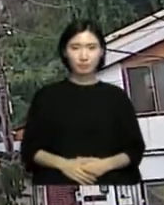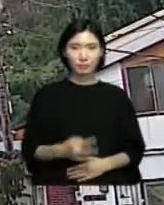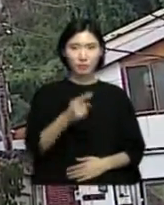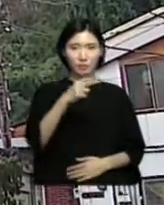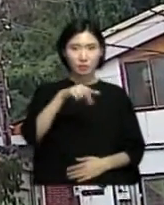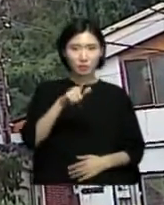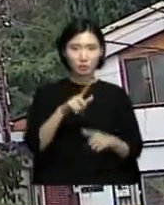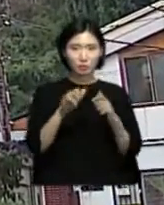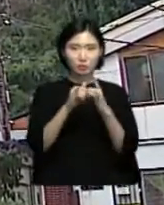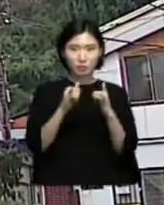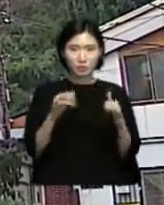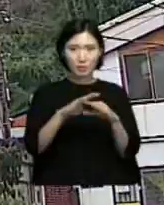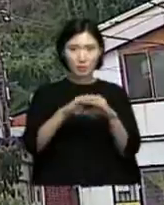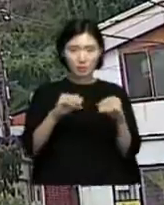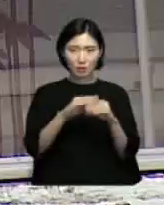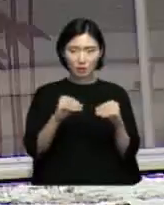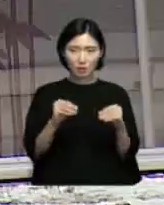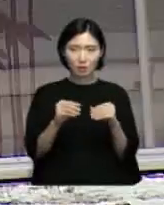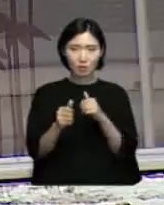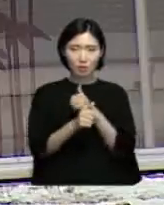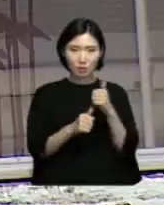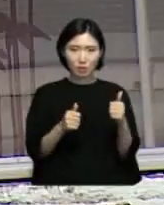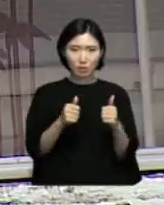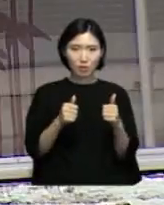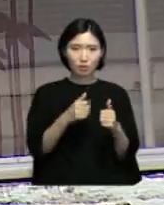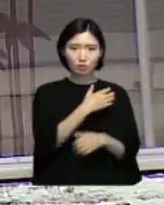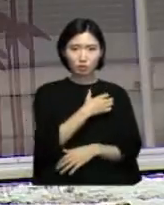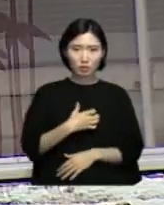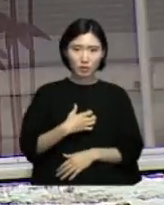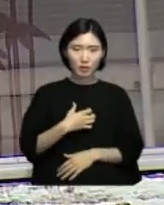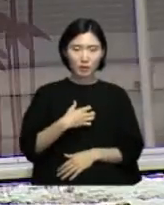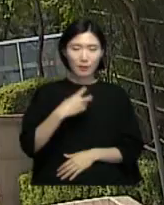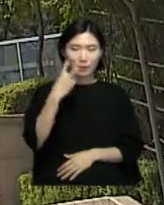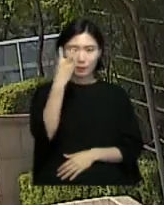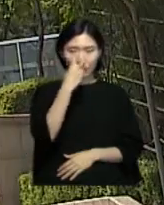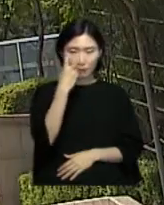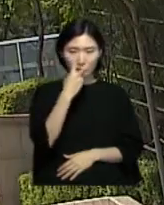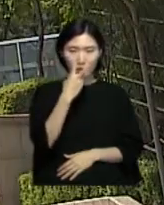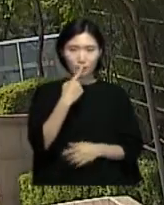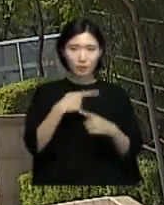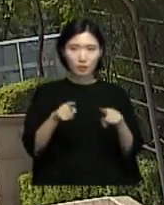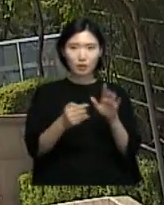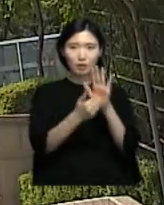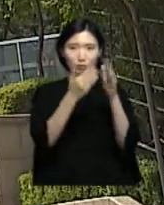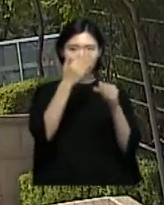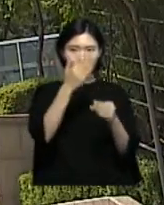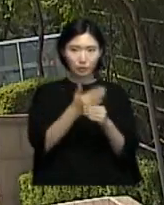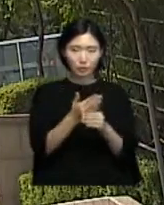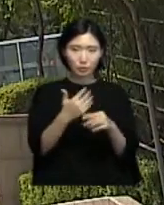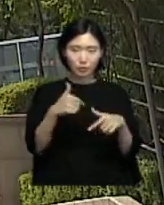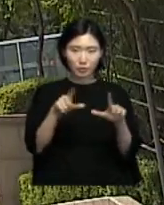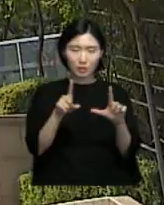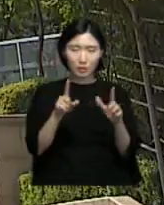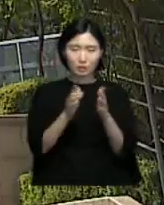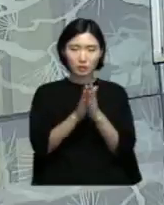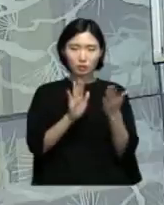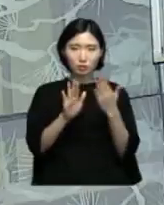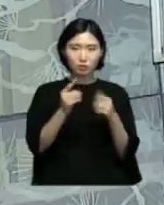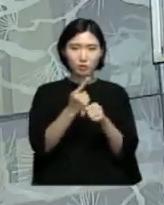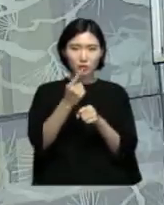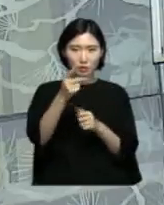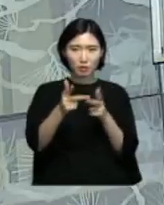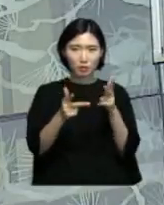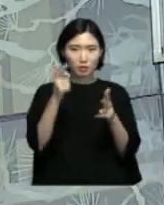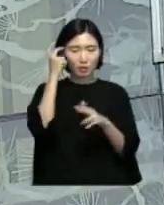다산동 주민대책위는 구청의 감정평가도 거부하고 있는 상태. 올해 안에 실시 설계 후 내년 착공을